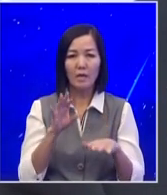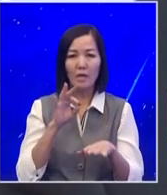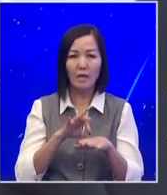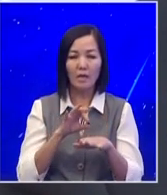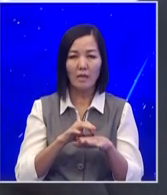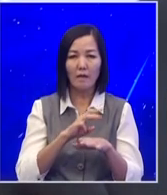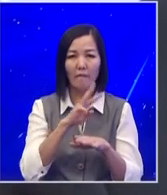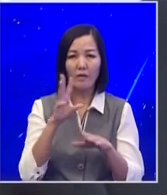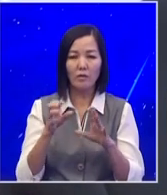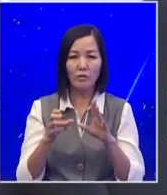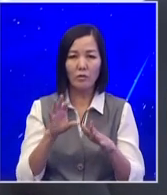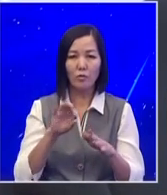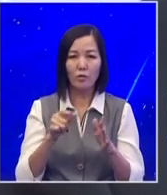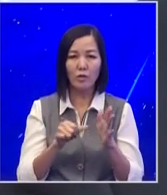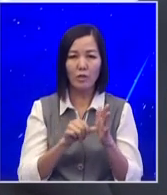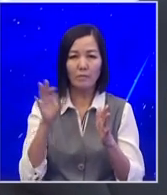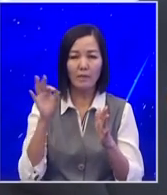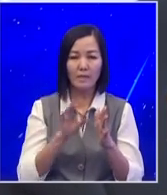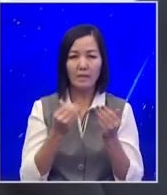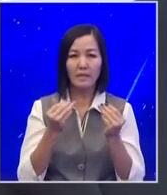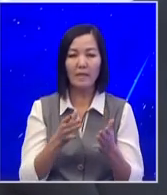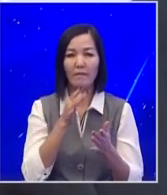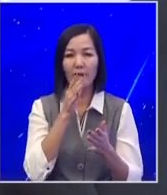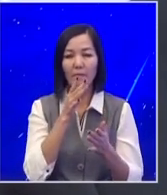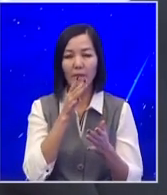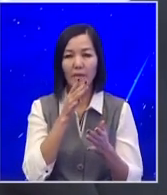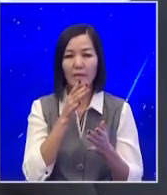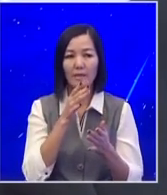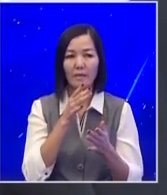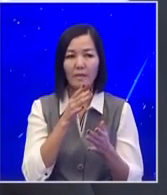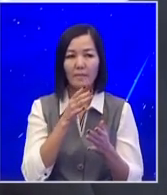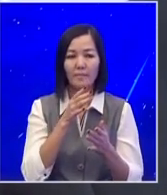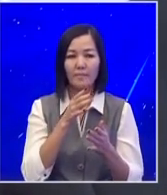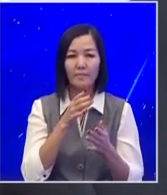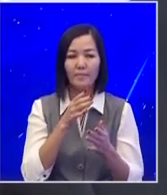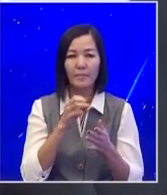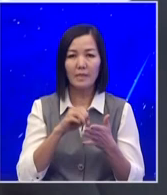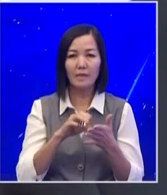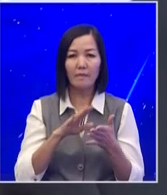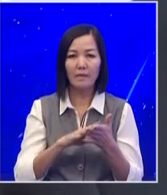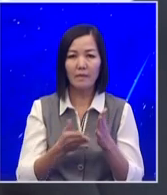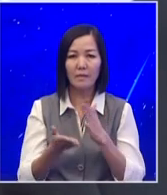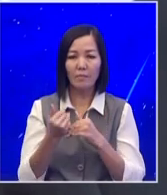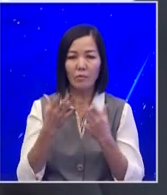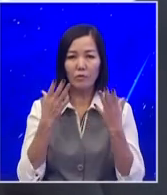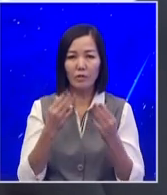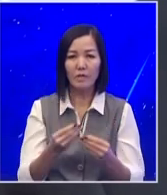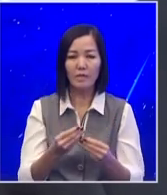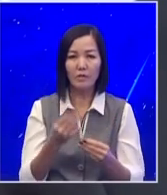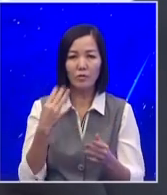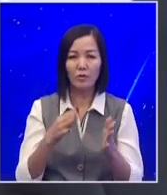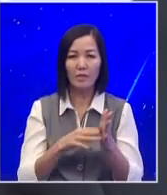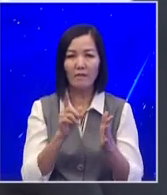инфекции составляет 0,6%. На данный момент зафиксировано на сегодняшний, за прошлые сутки 49